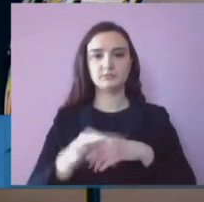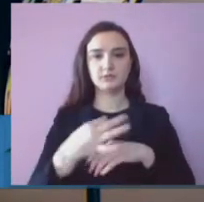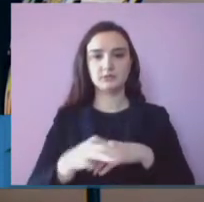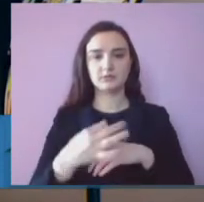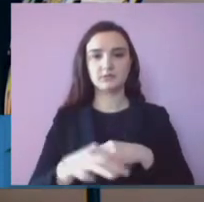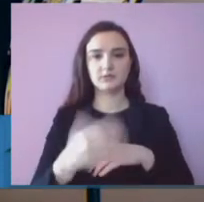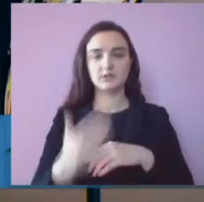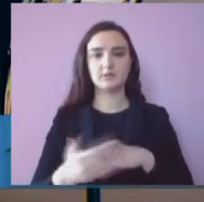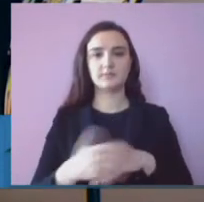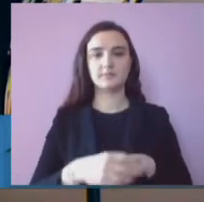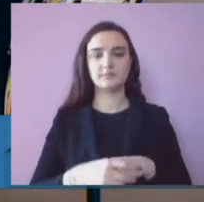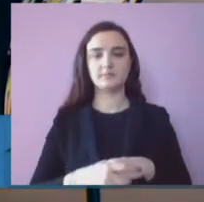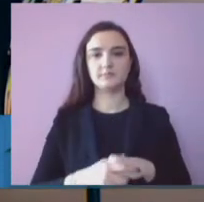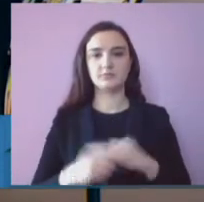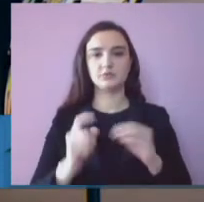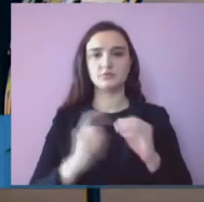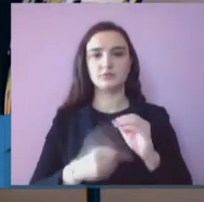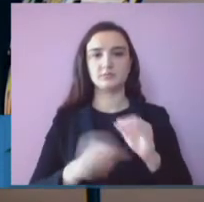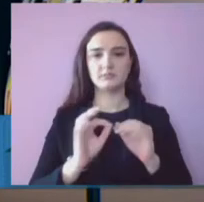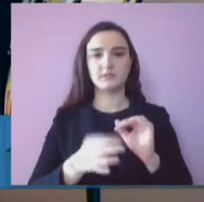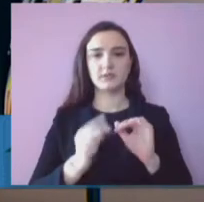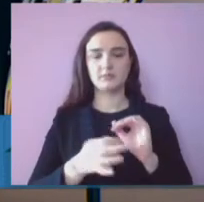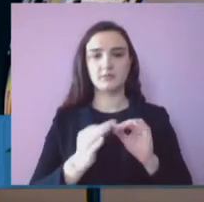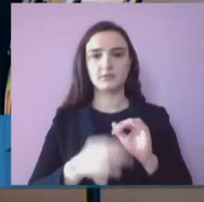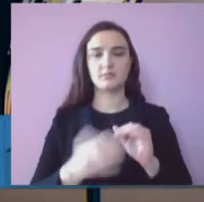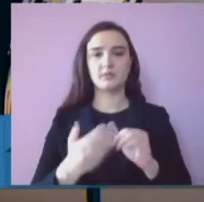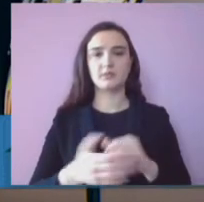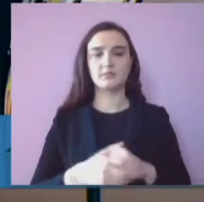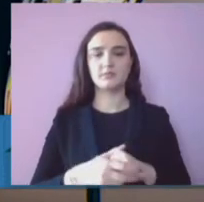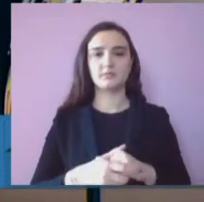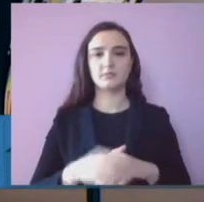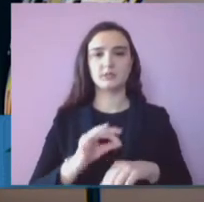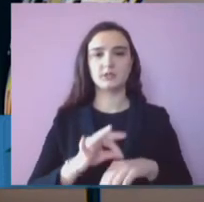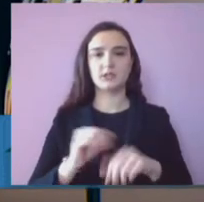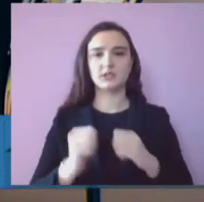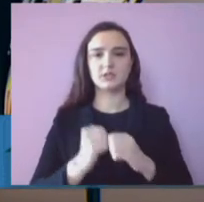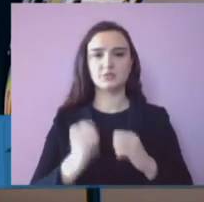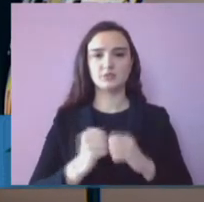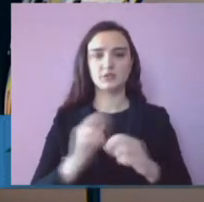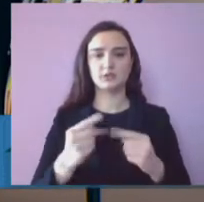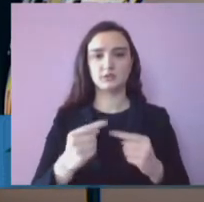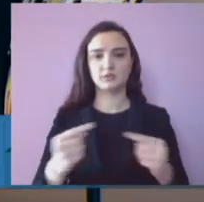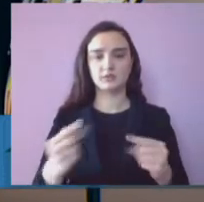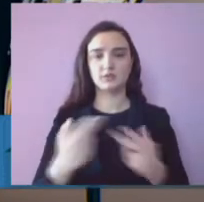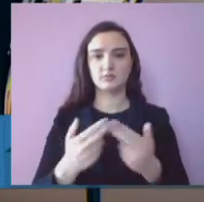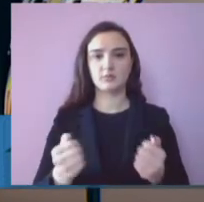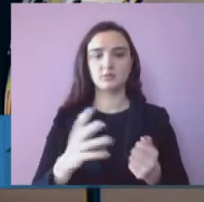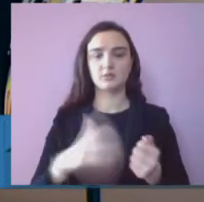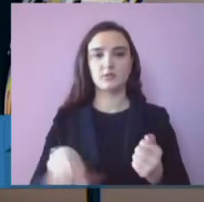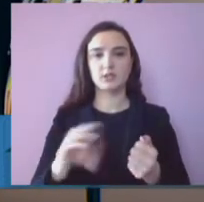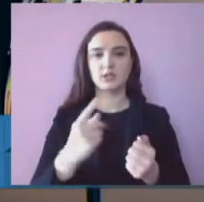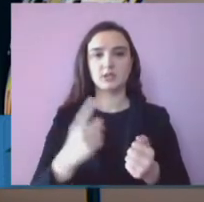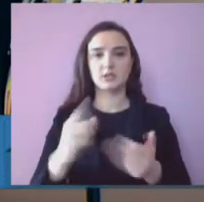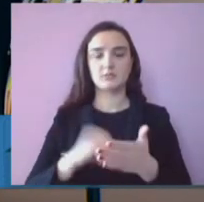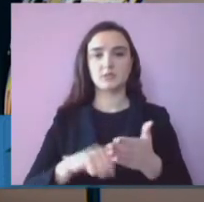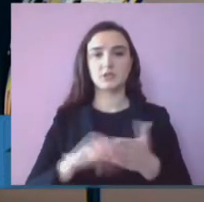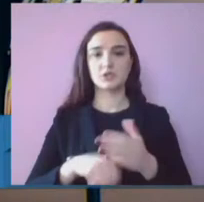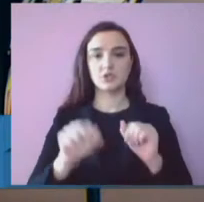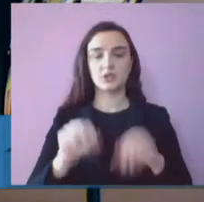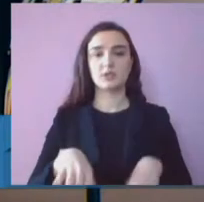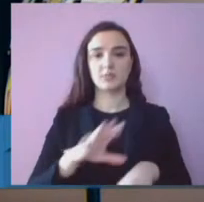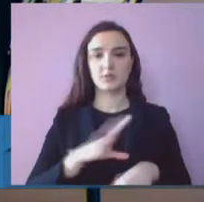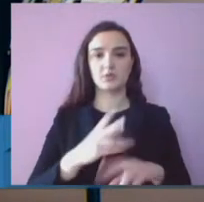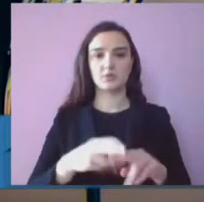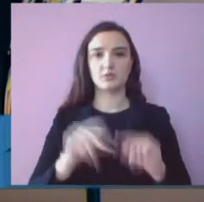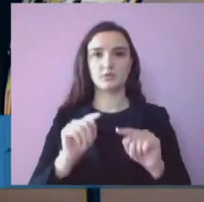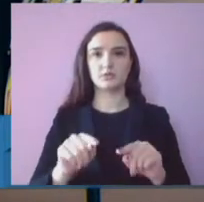თქვა ფრჩილების პრევადობის გადლიერება, კანის სიმშრალე და სხვა. Რა თქმა უნდა, ერთ-ერთი მიზეზი შეიძლება იყოს ეს.